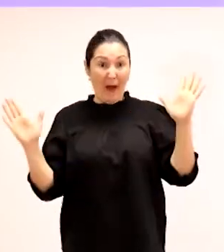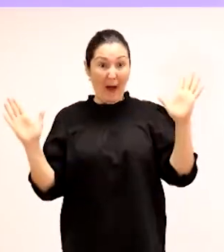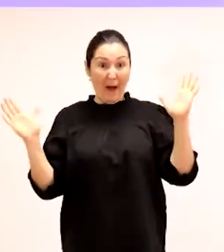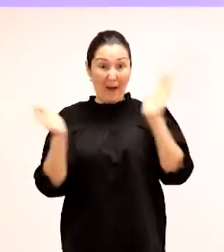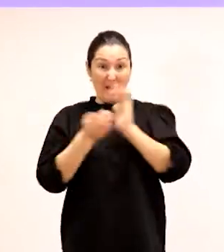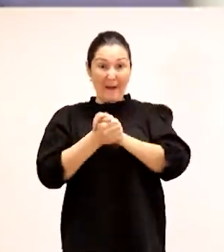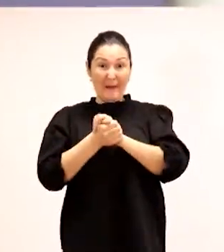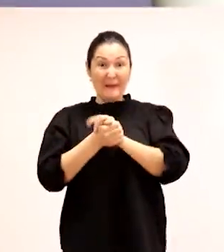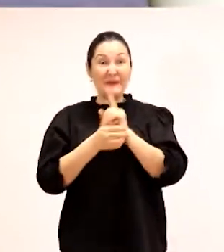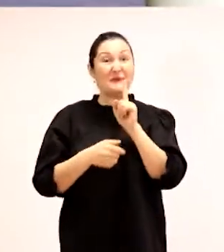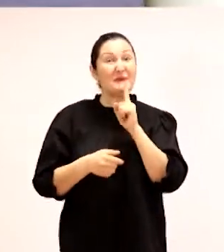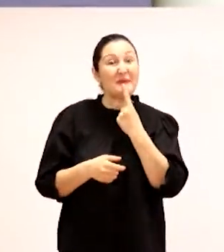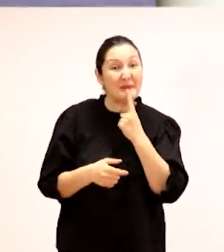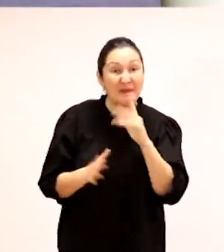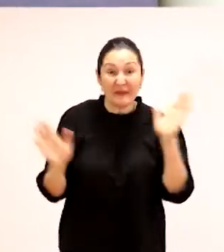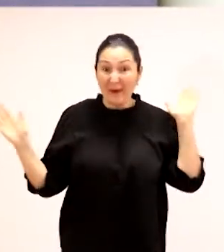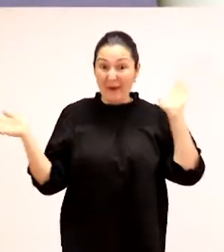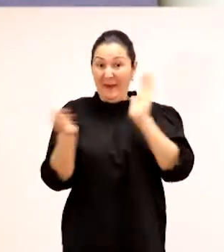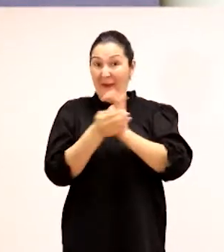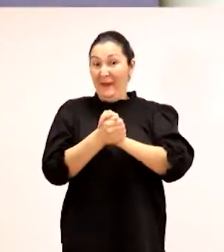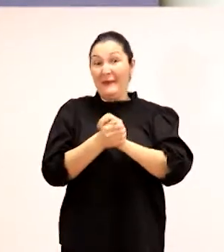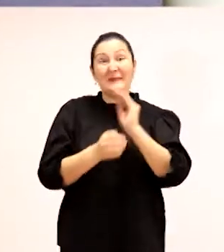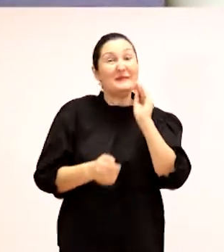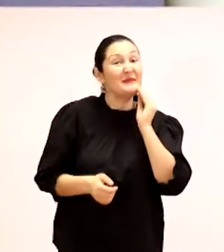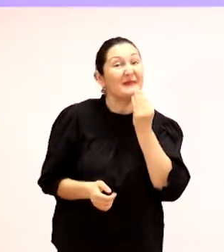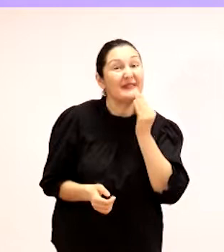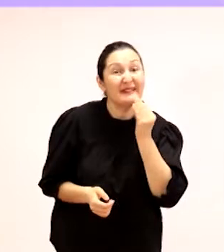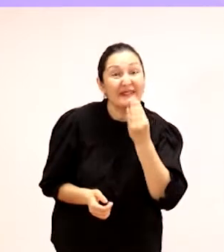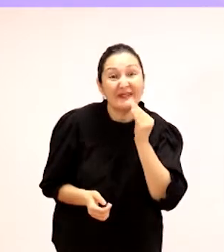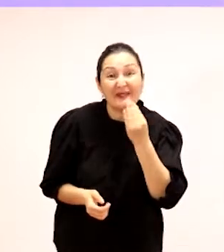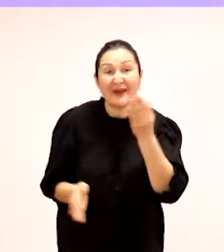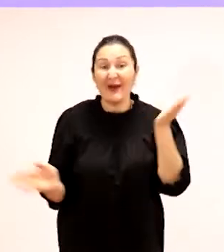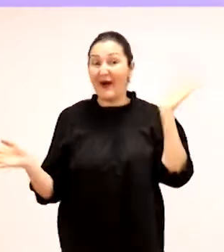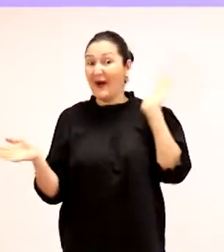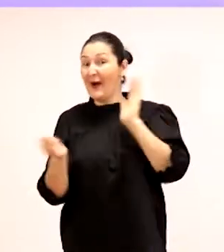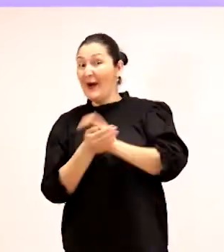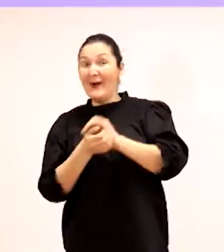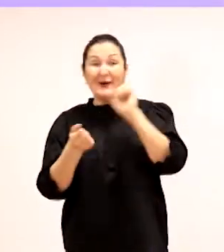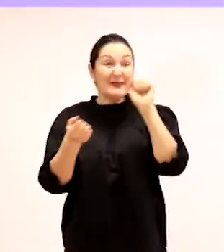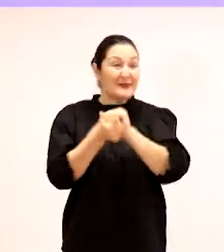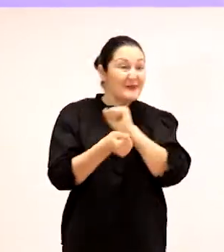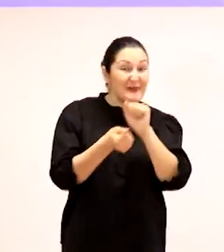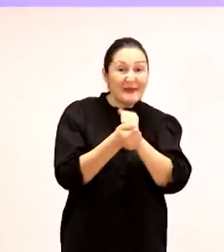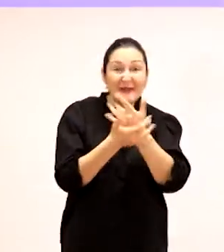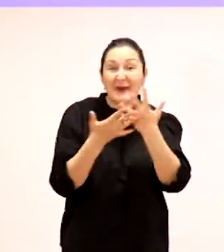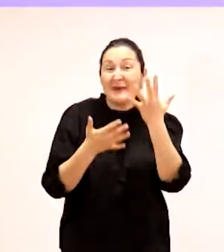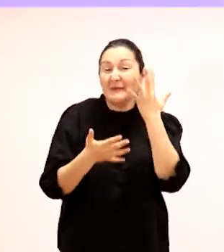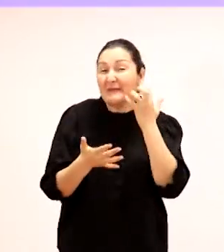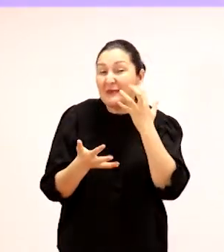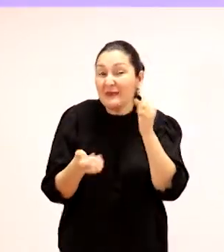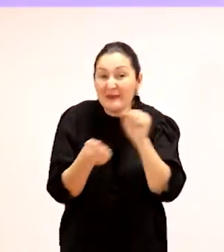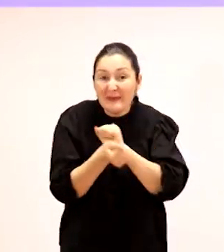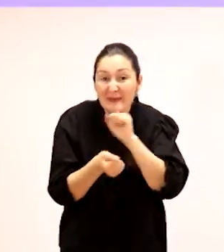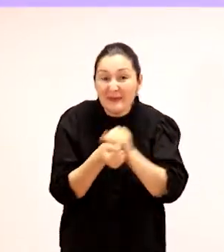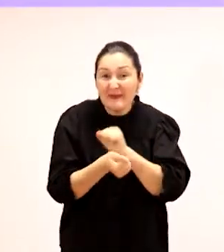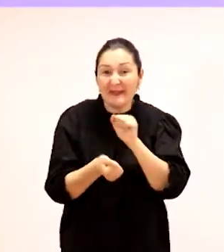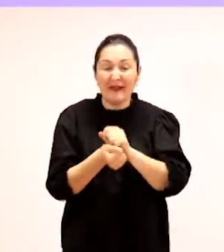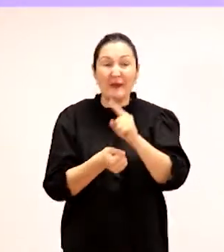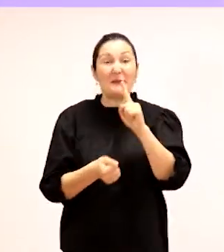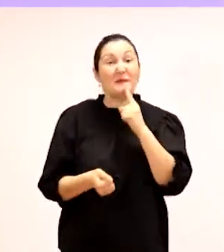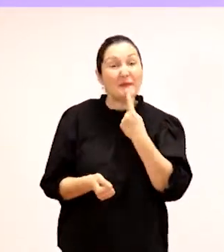конфеты, печенье, о, сухофрукты. Ой,